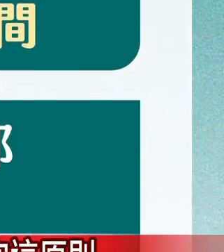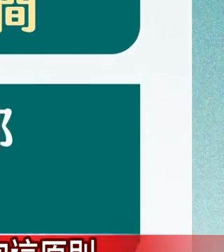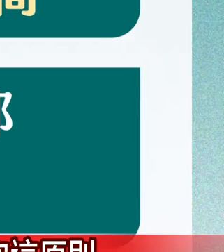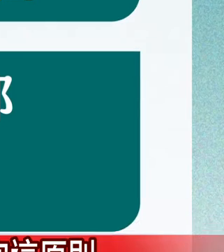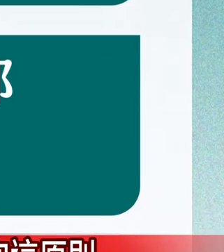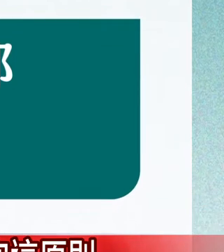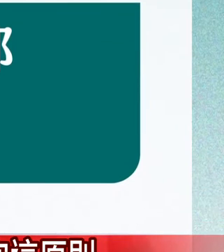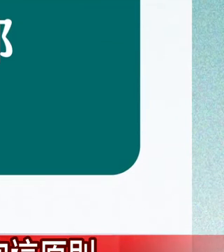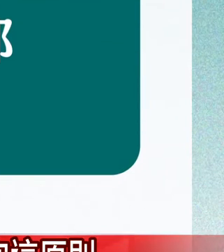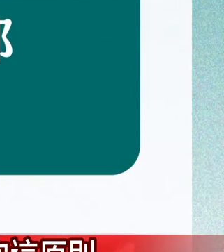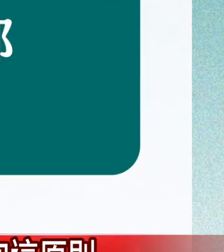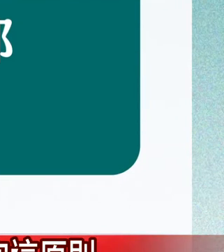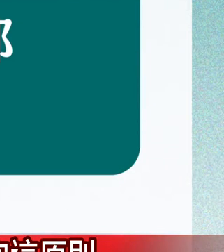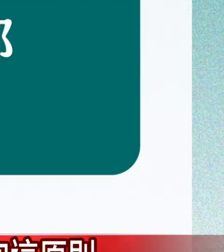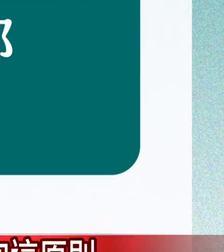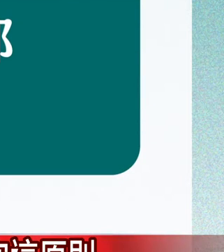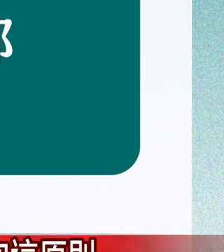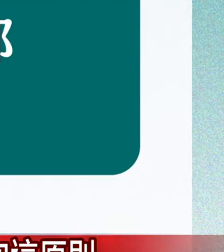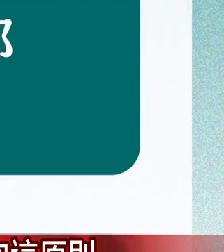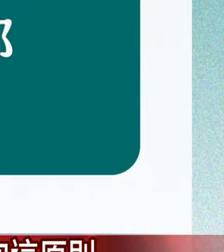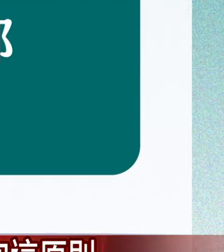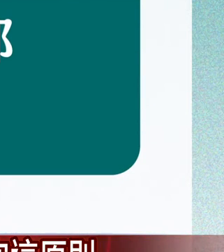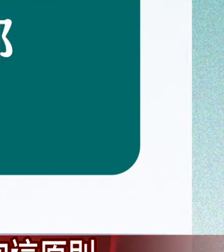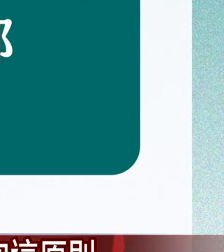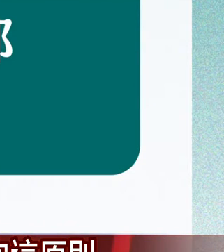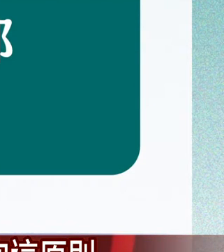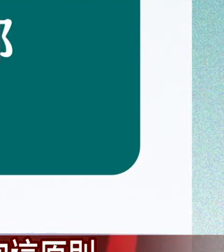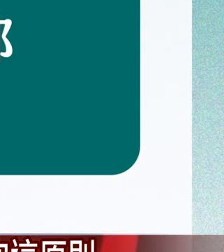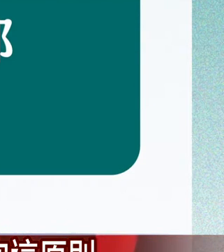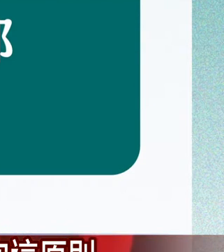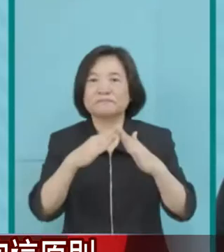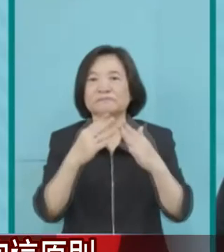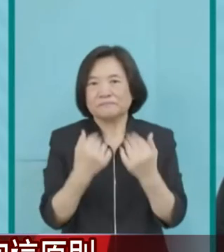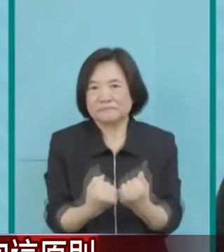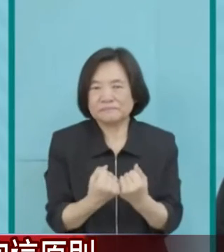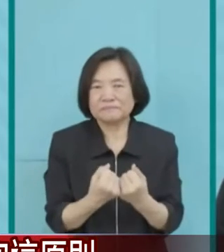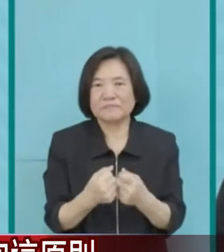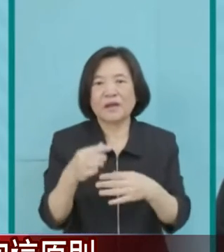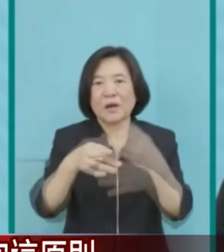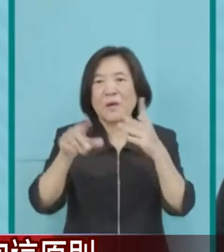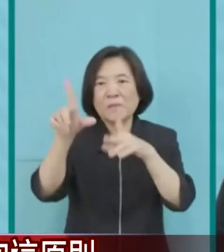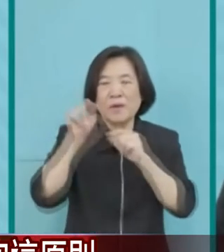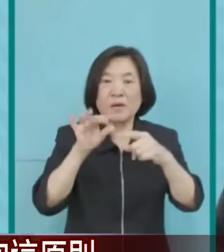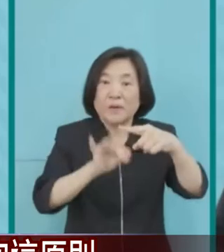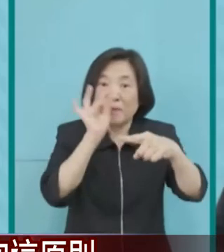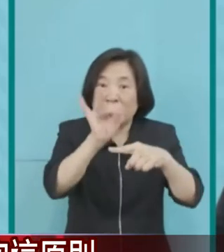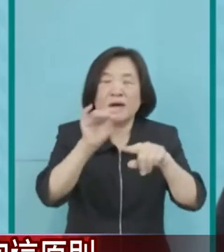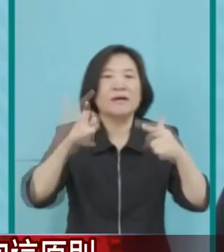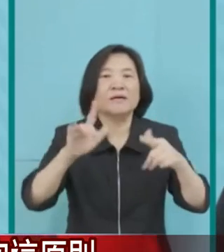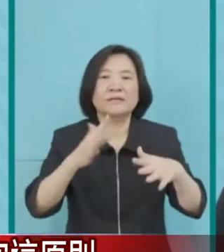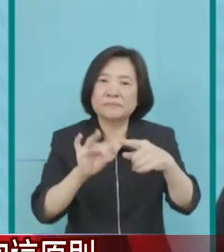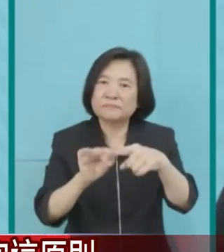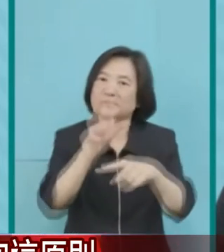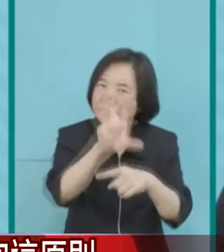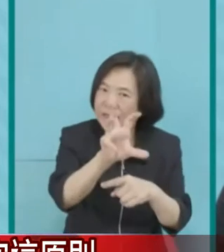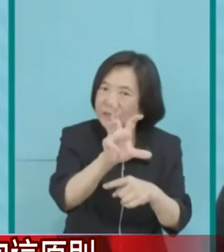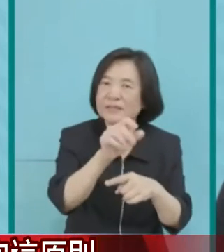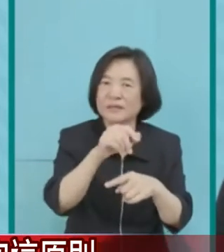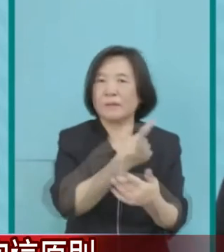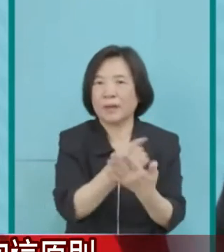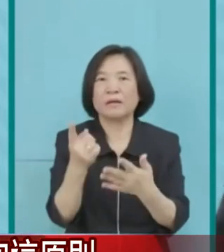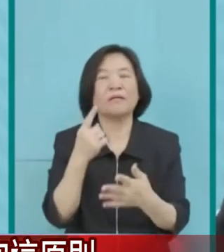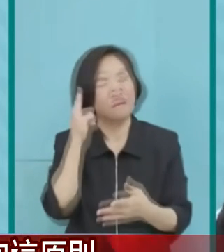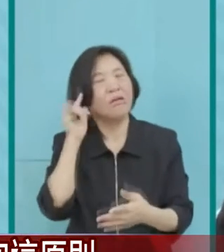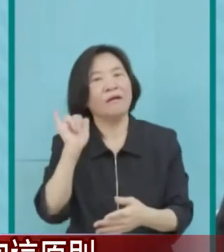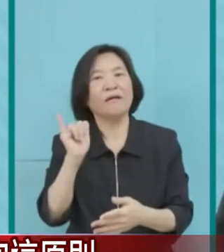要我们有发布命令，你知道哈，那大家都会很自动自发的遵守，不敢说百分之百的哈，大概80%的以上大家